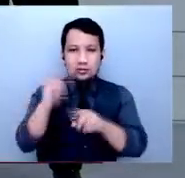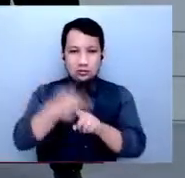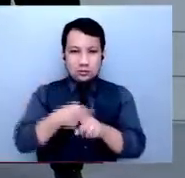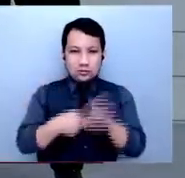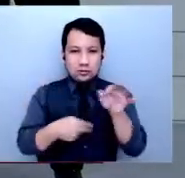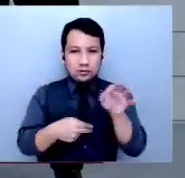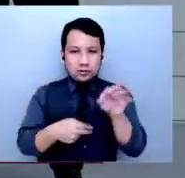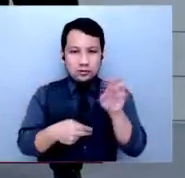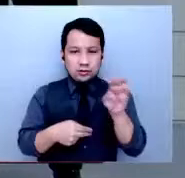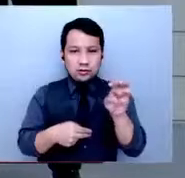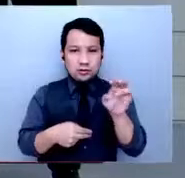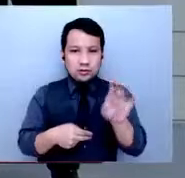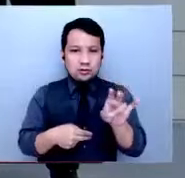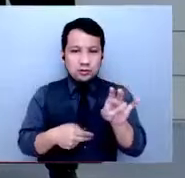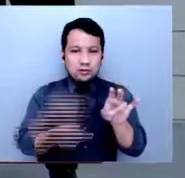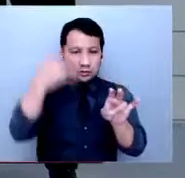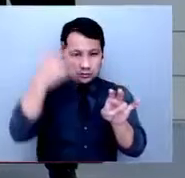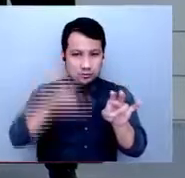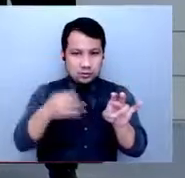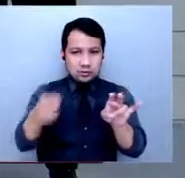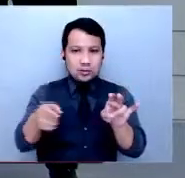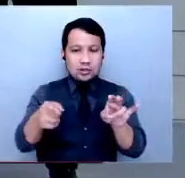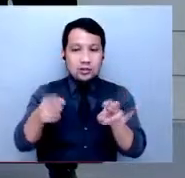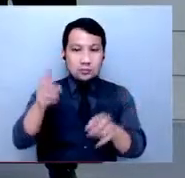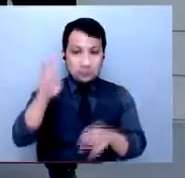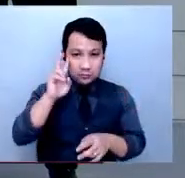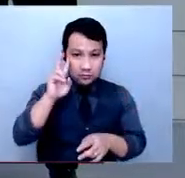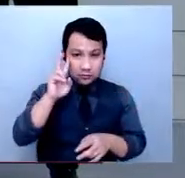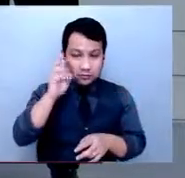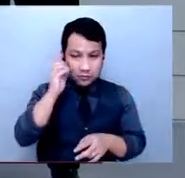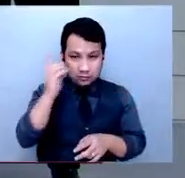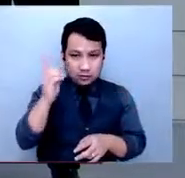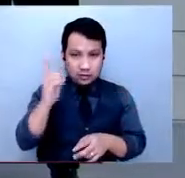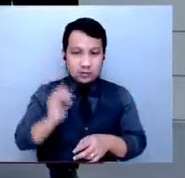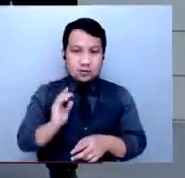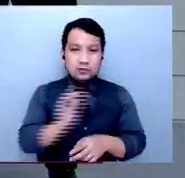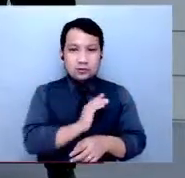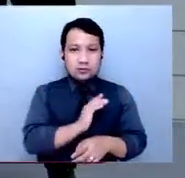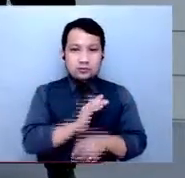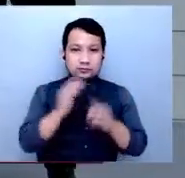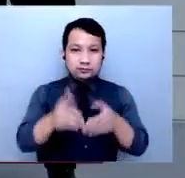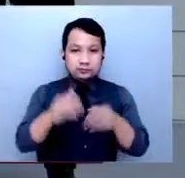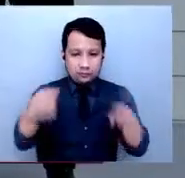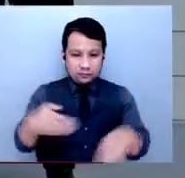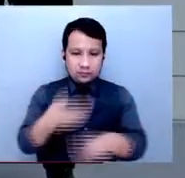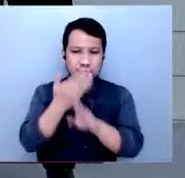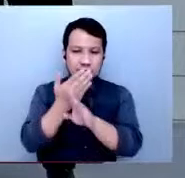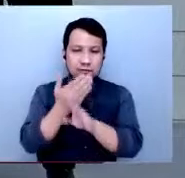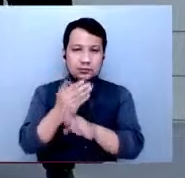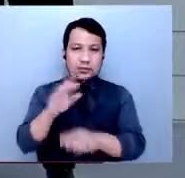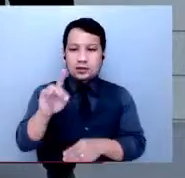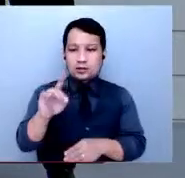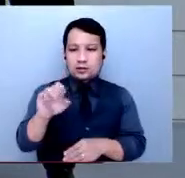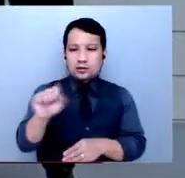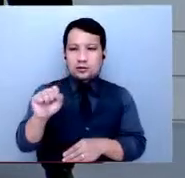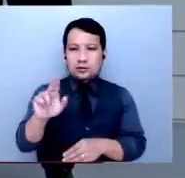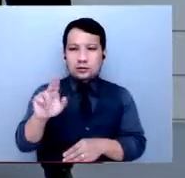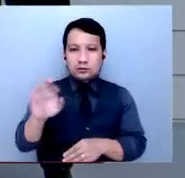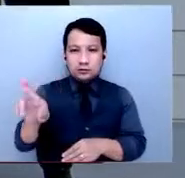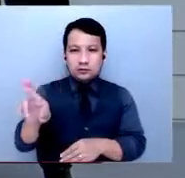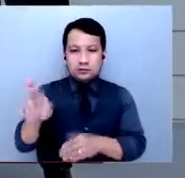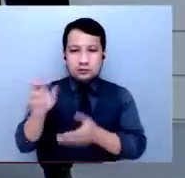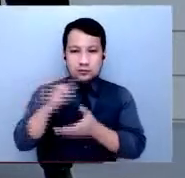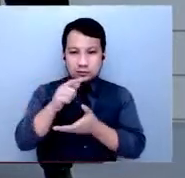elections, nagdesisyon si Vicente Duterte na tumakbong congressman ng Davao del Sur. Yun lang, ayon sa libro ni